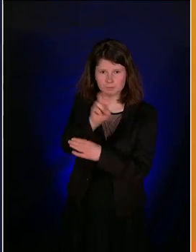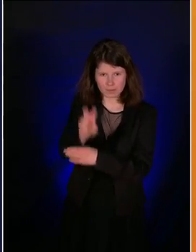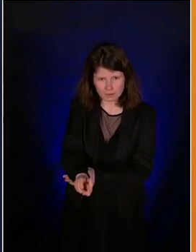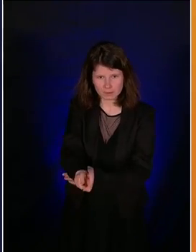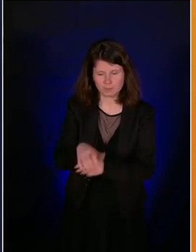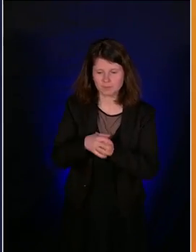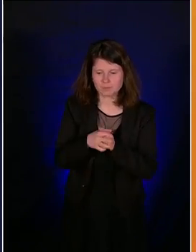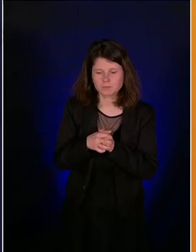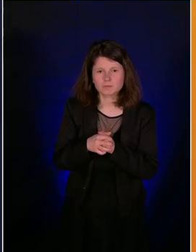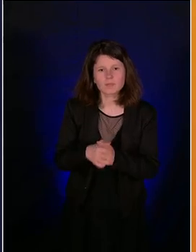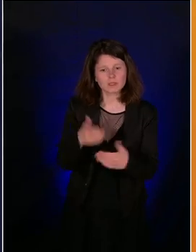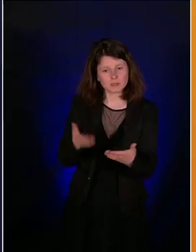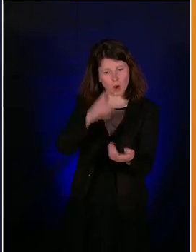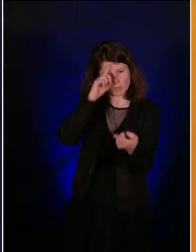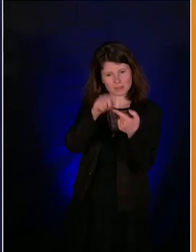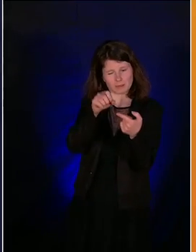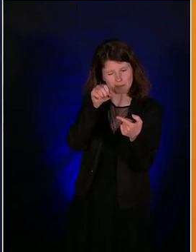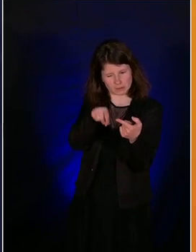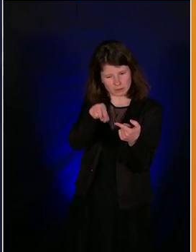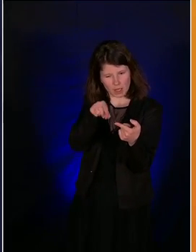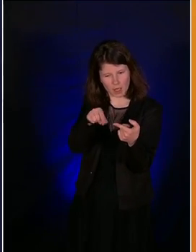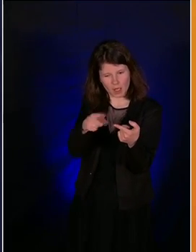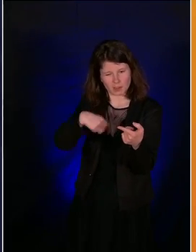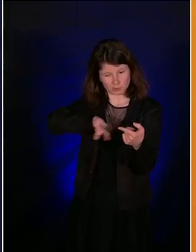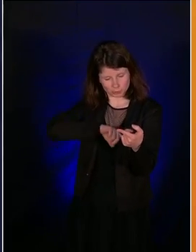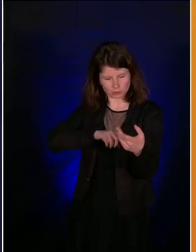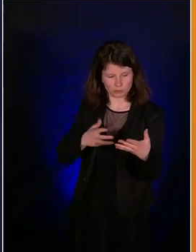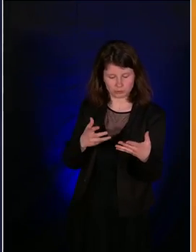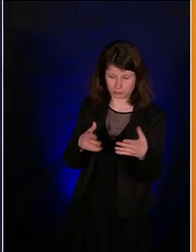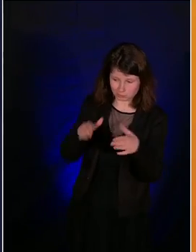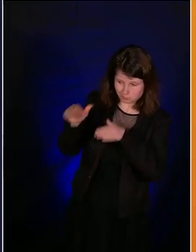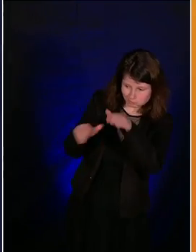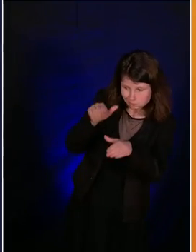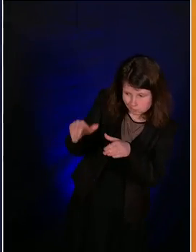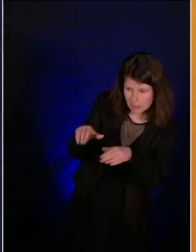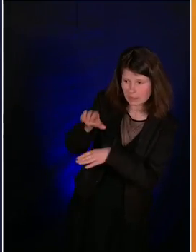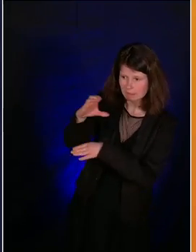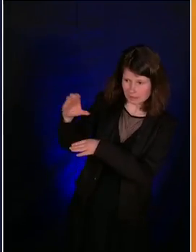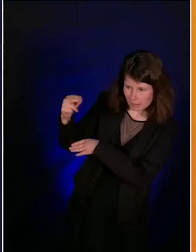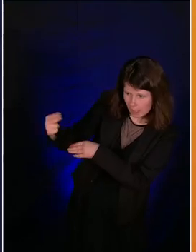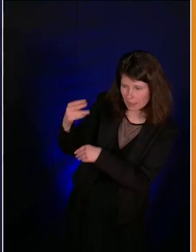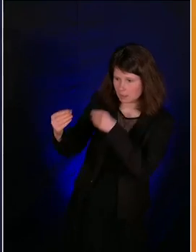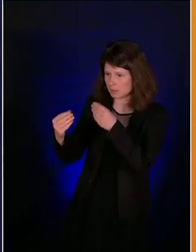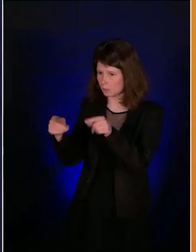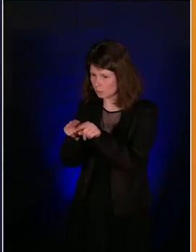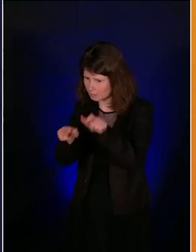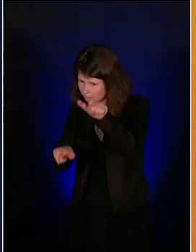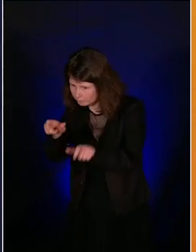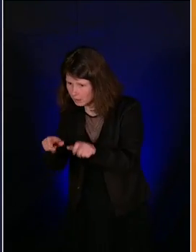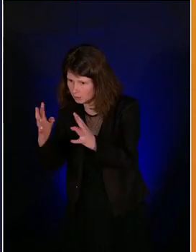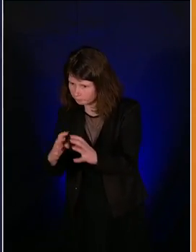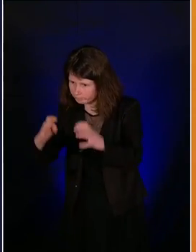cet objectif que nous appelons l'ensemble desorgan tion du CCN et des congressistes à se saisir et apporter cette